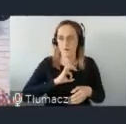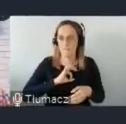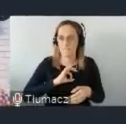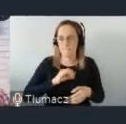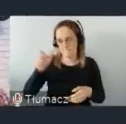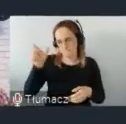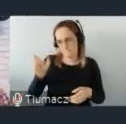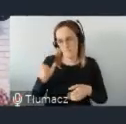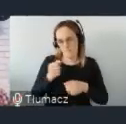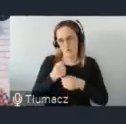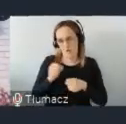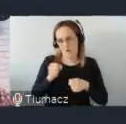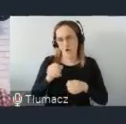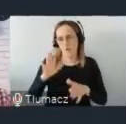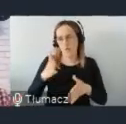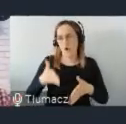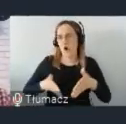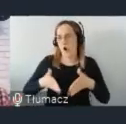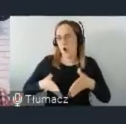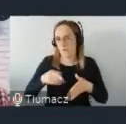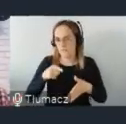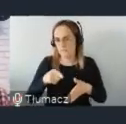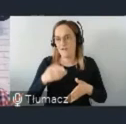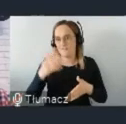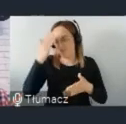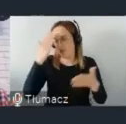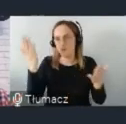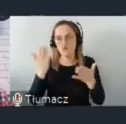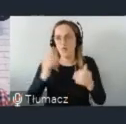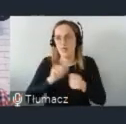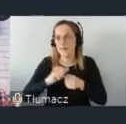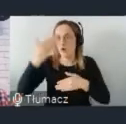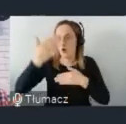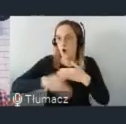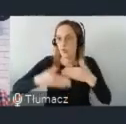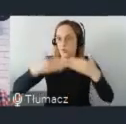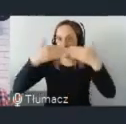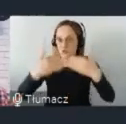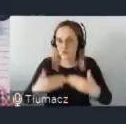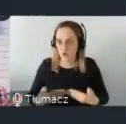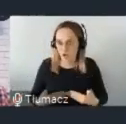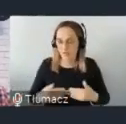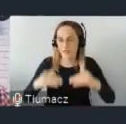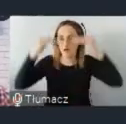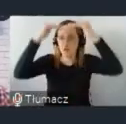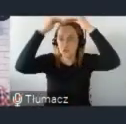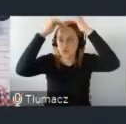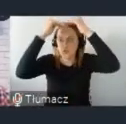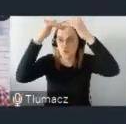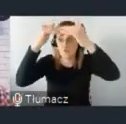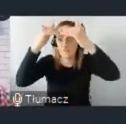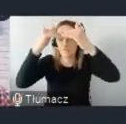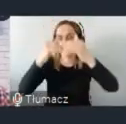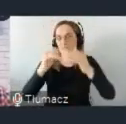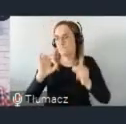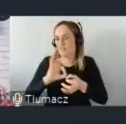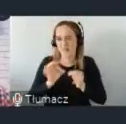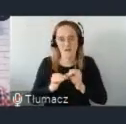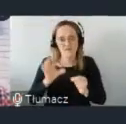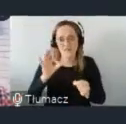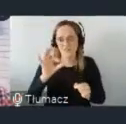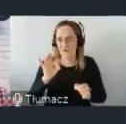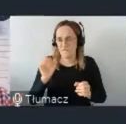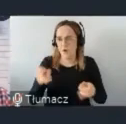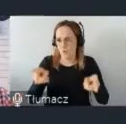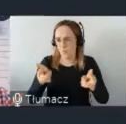wirtualna, w tym przypadku ten robocik, wie, gdzie kończą się ściany, sufit, czy na przykład nasza sofa w pomieszczeniu.